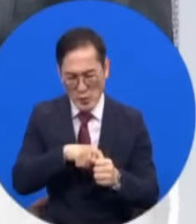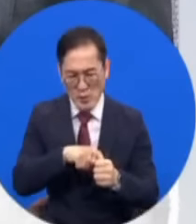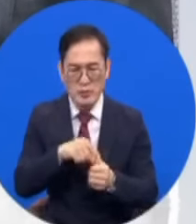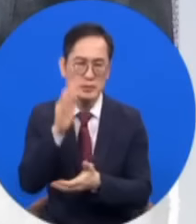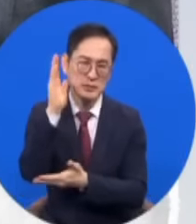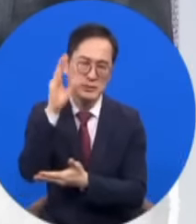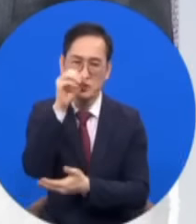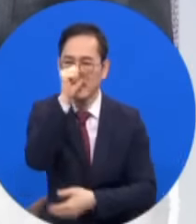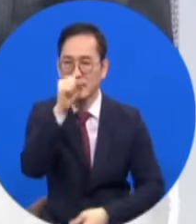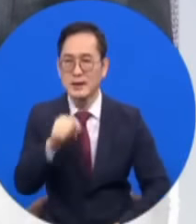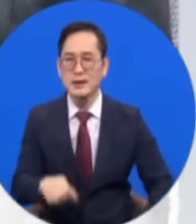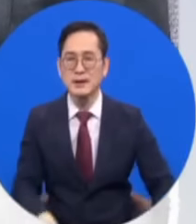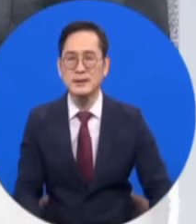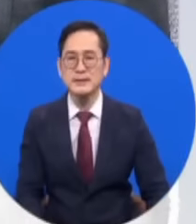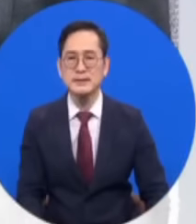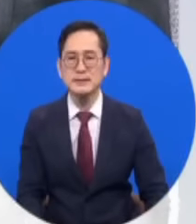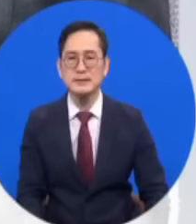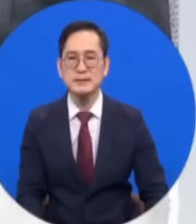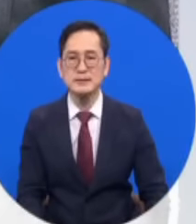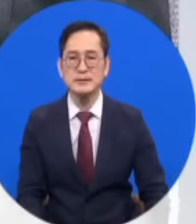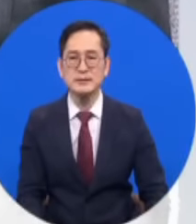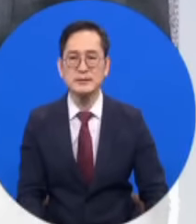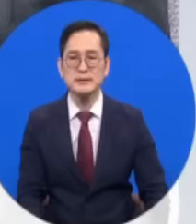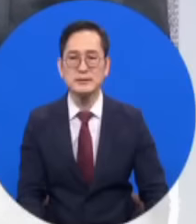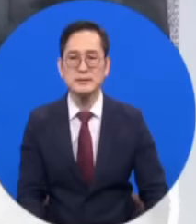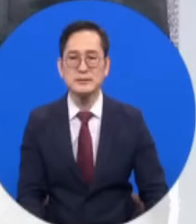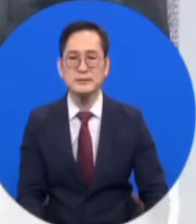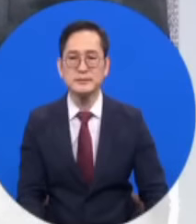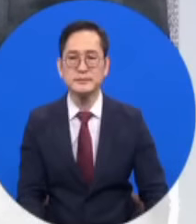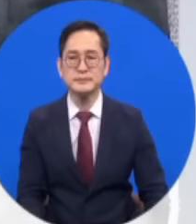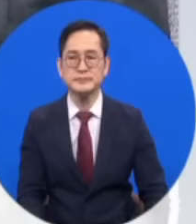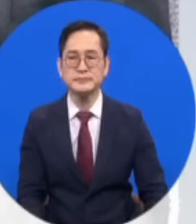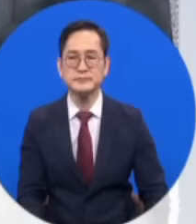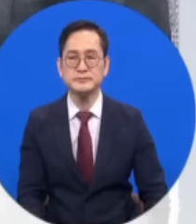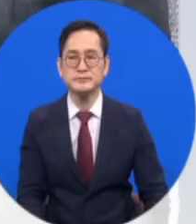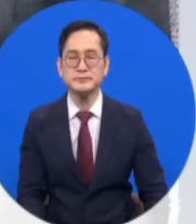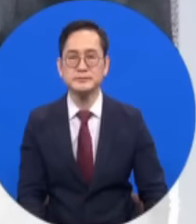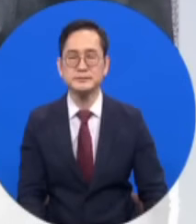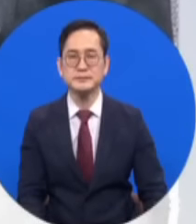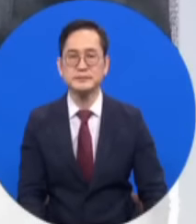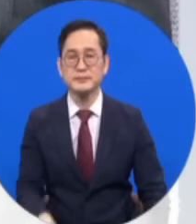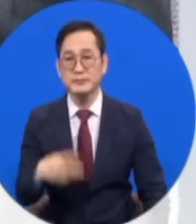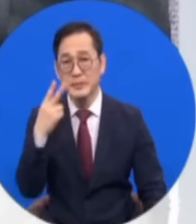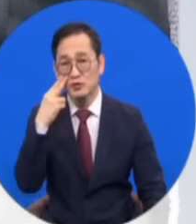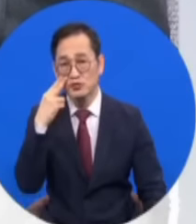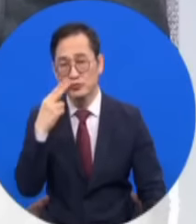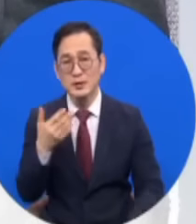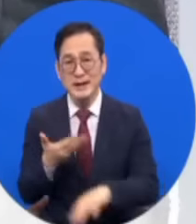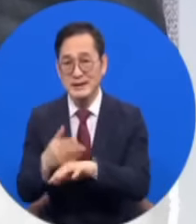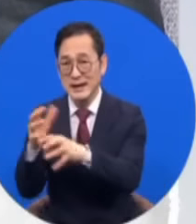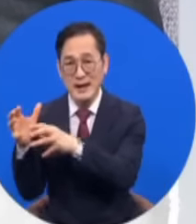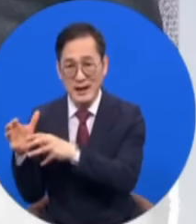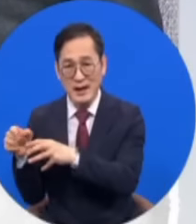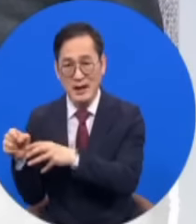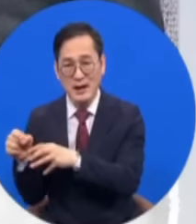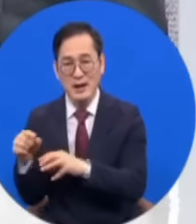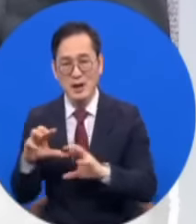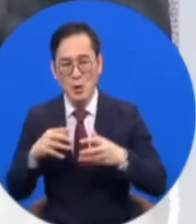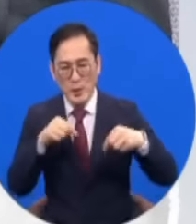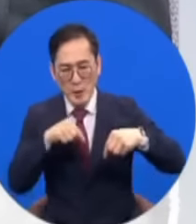될 일이라고 생각합니다. 뭐 미국이나 다른 선진국에서는 외교 안보 문제만큼은